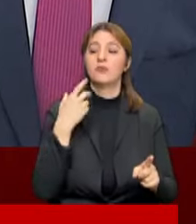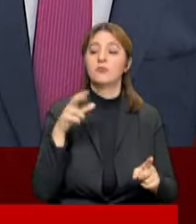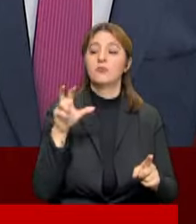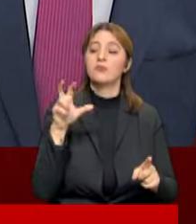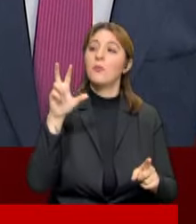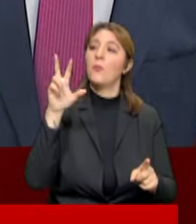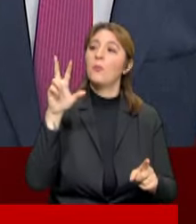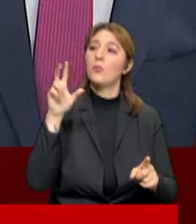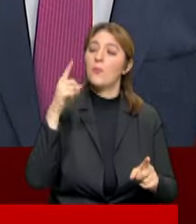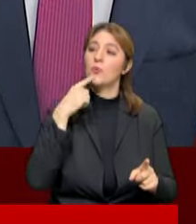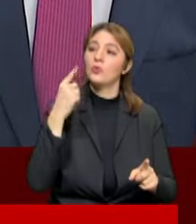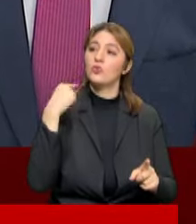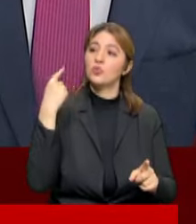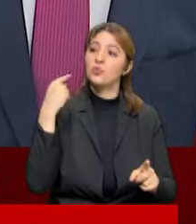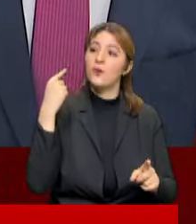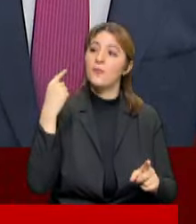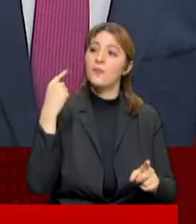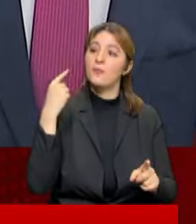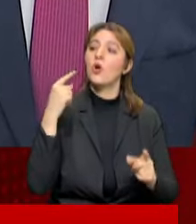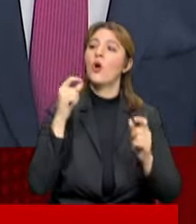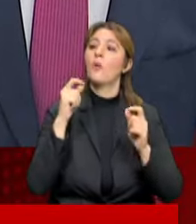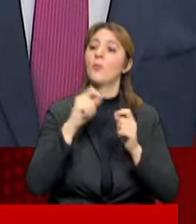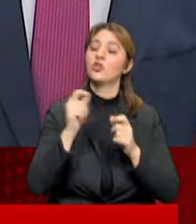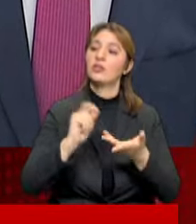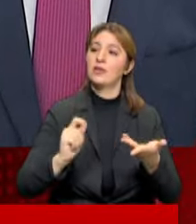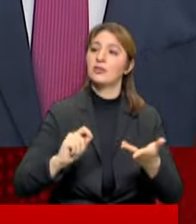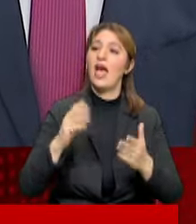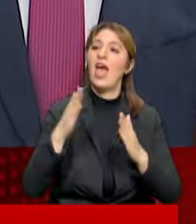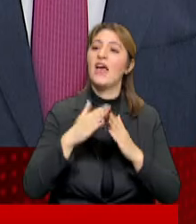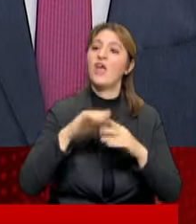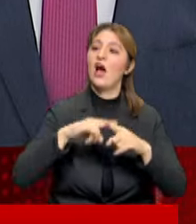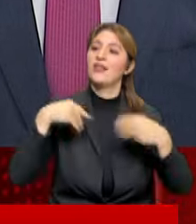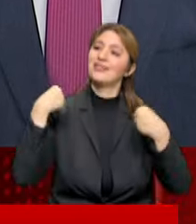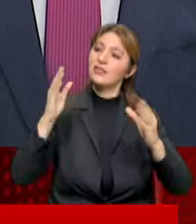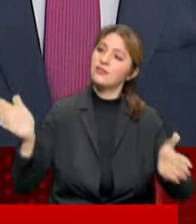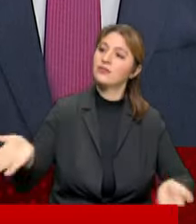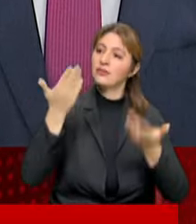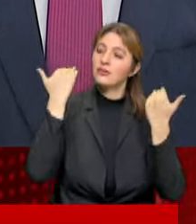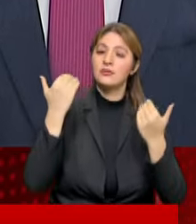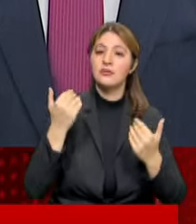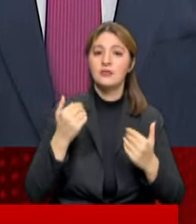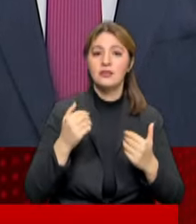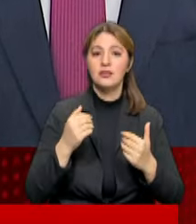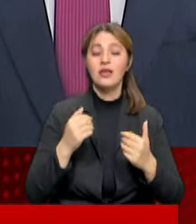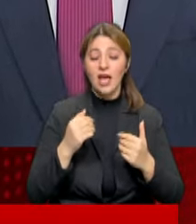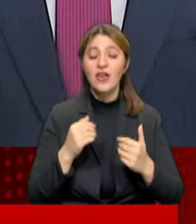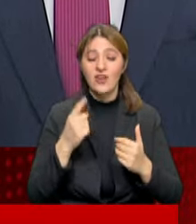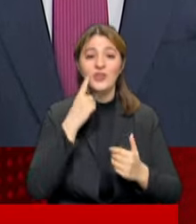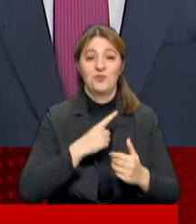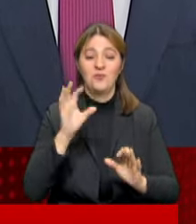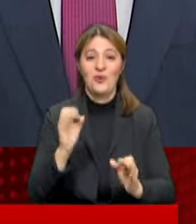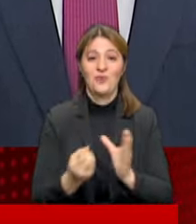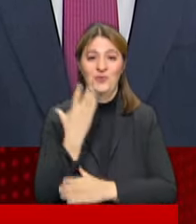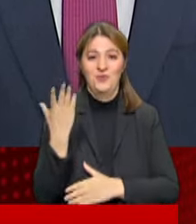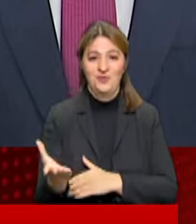Paşa bozuğa bakıyor Biraz düşünüyor Bozok yaz evdeki halıları satsınlar Evet Cumhuriyet böyle